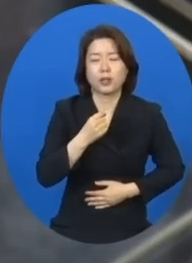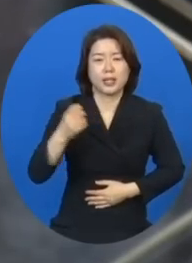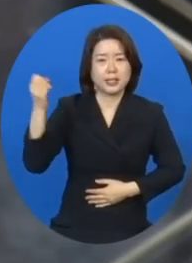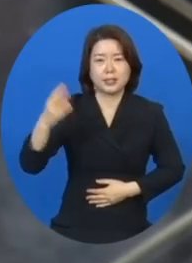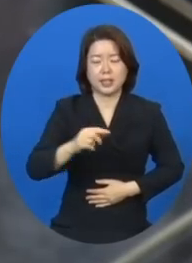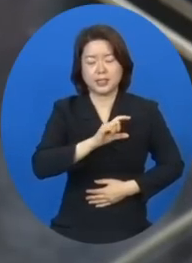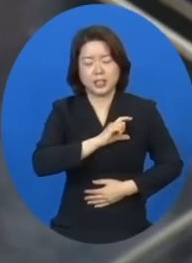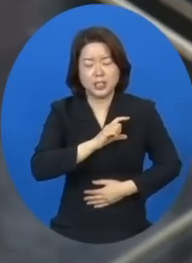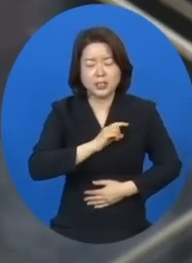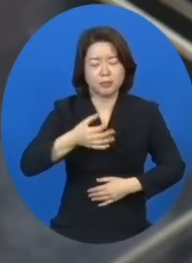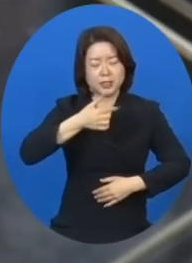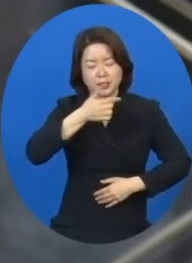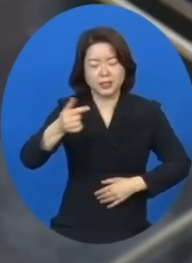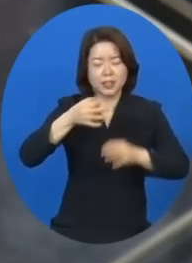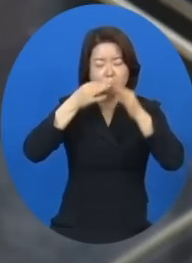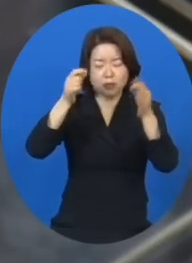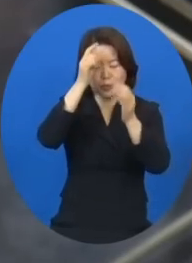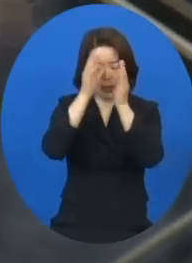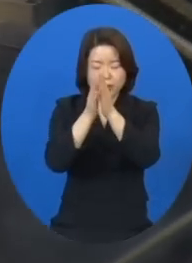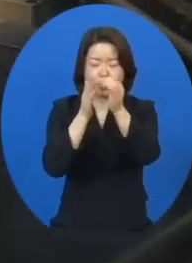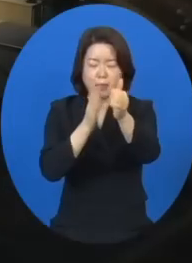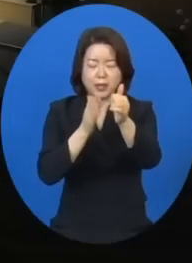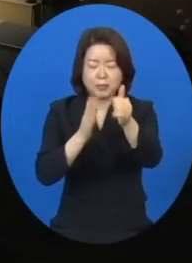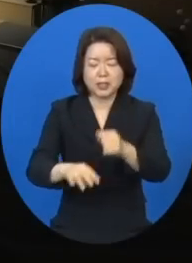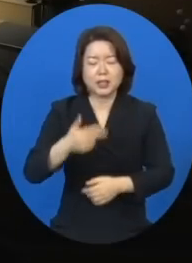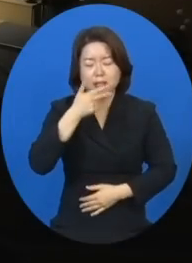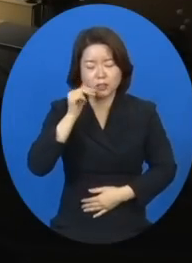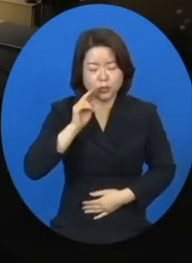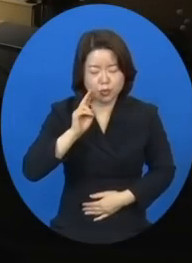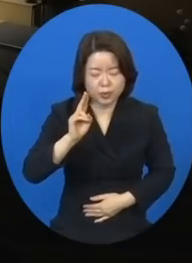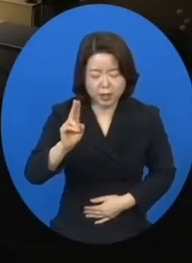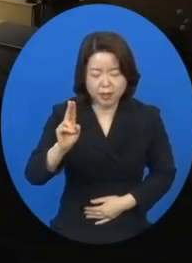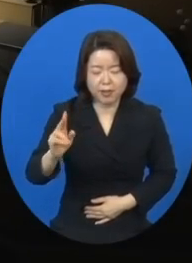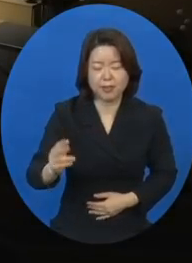주님의 이름 크게 한번 부르고 기도합니다. 주여,